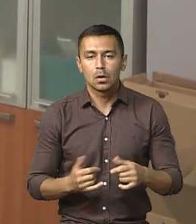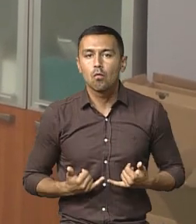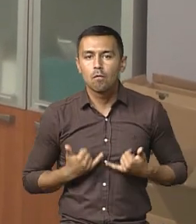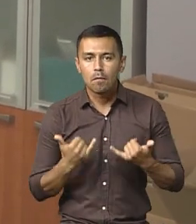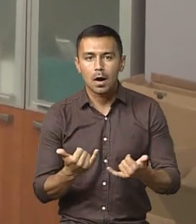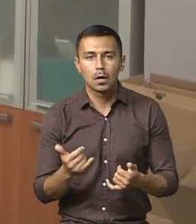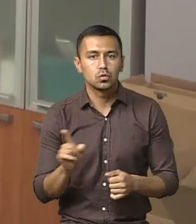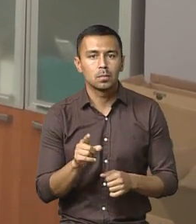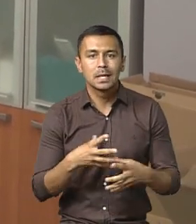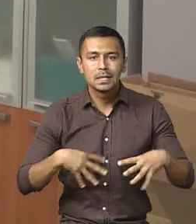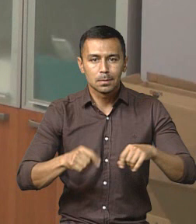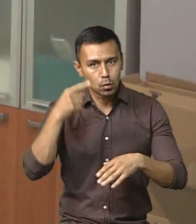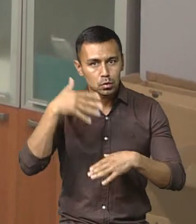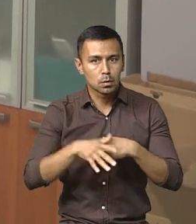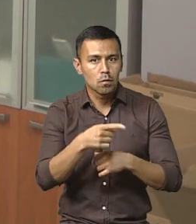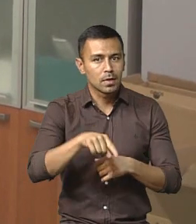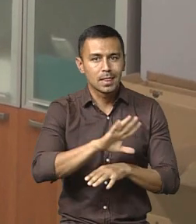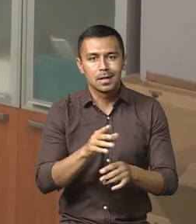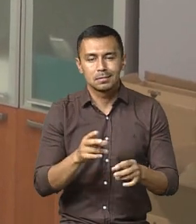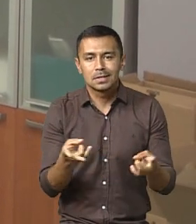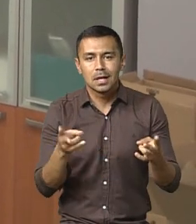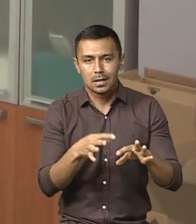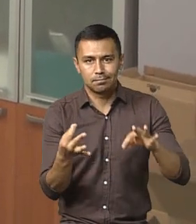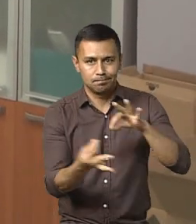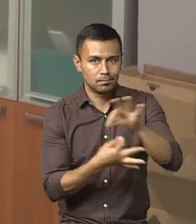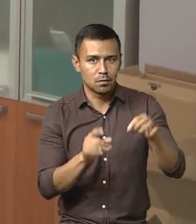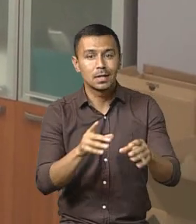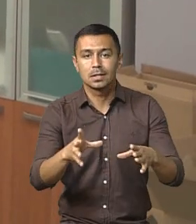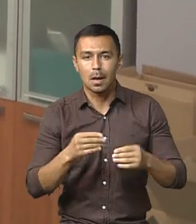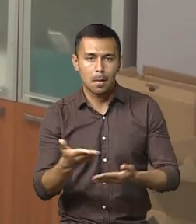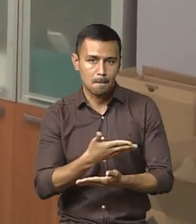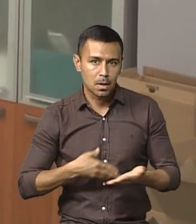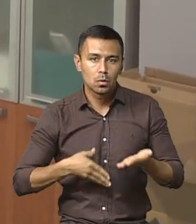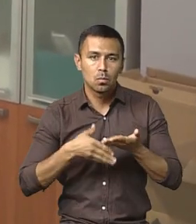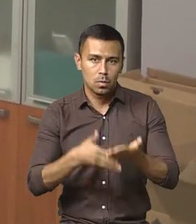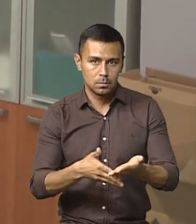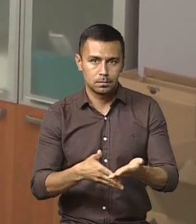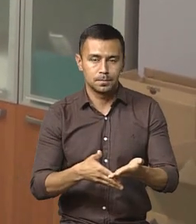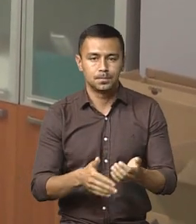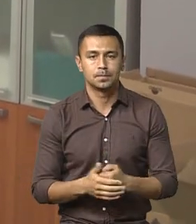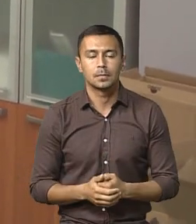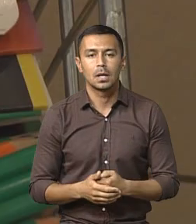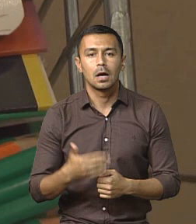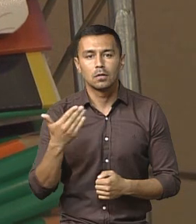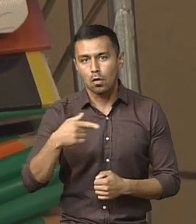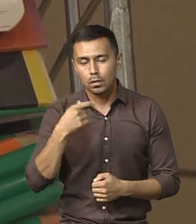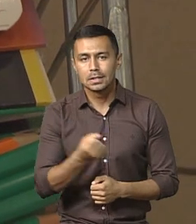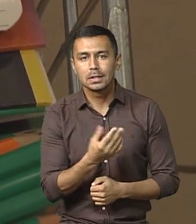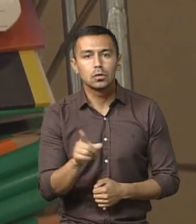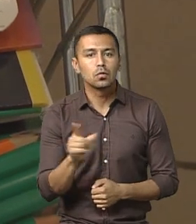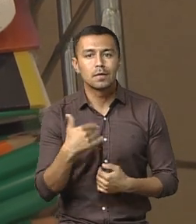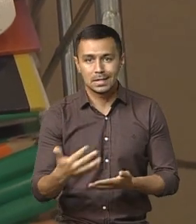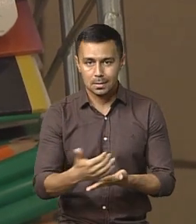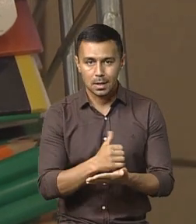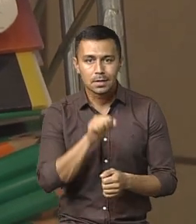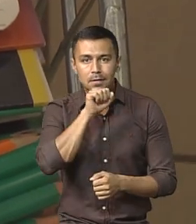для того, щоб ці сім'ї розуміли, що вони не залишені, вони з нами і ми готові їм допомагати. За її словами, скільки і чого вже